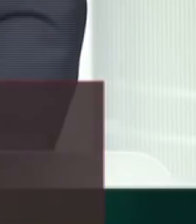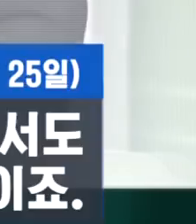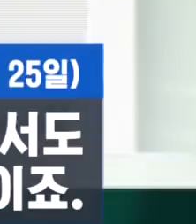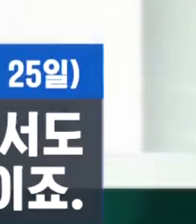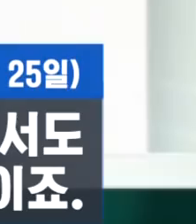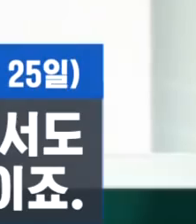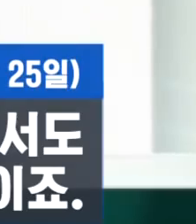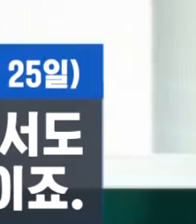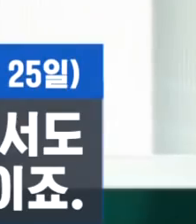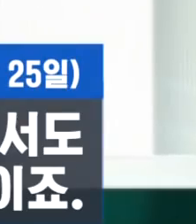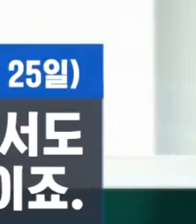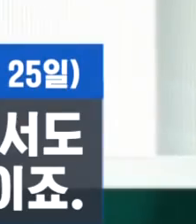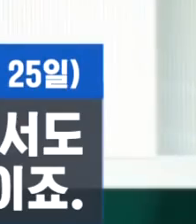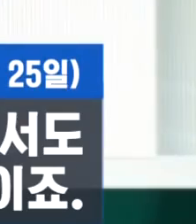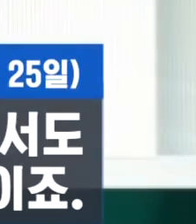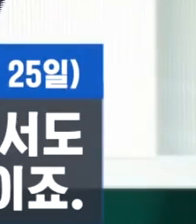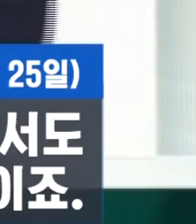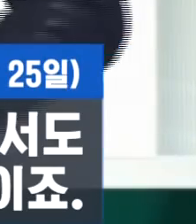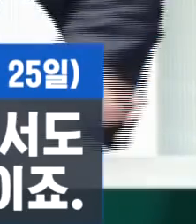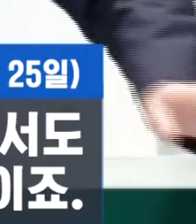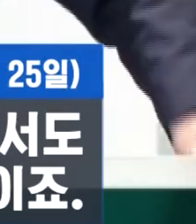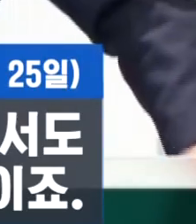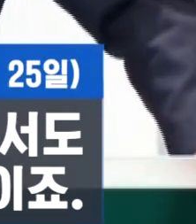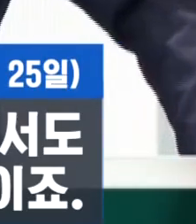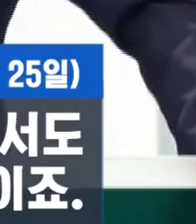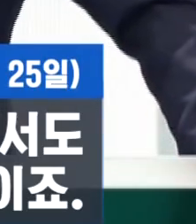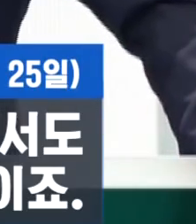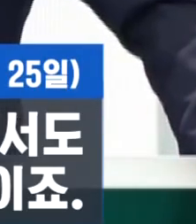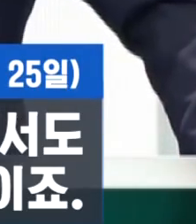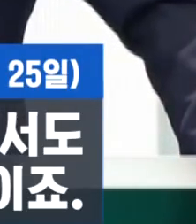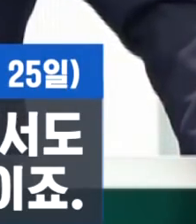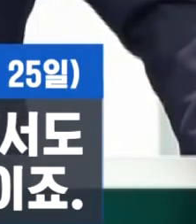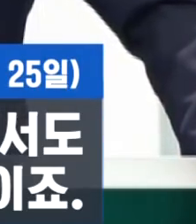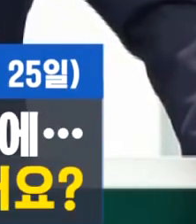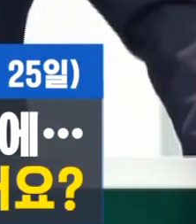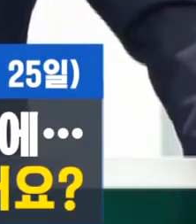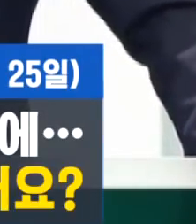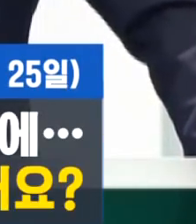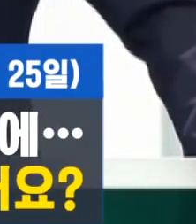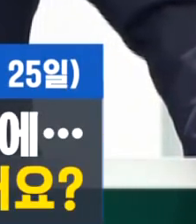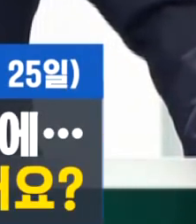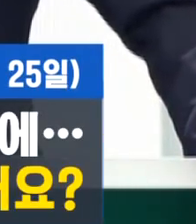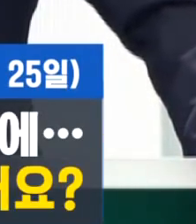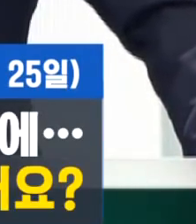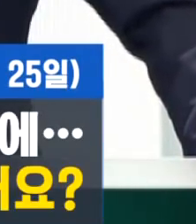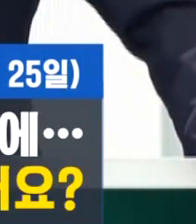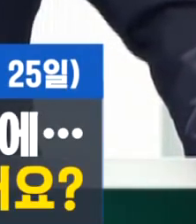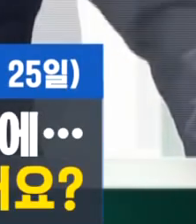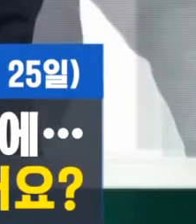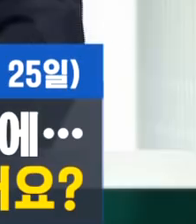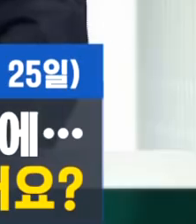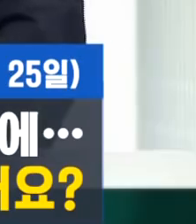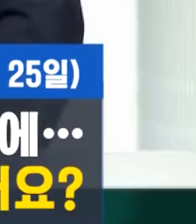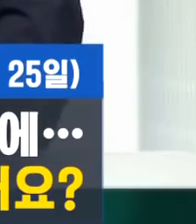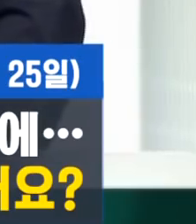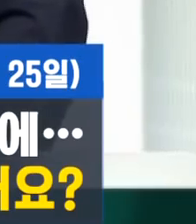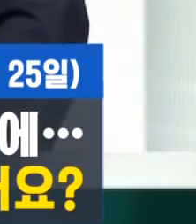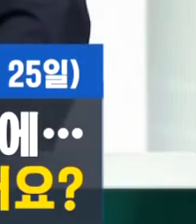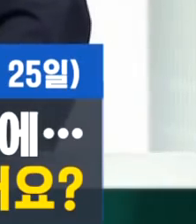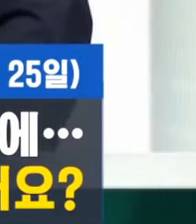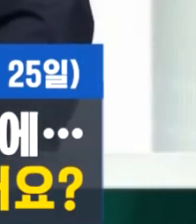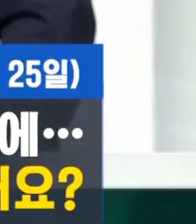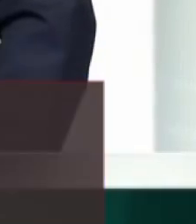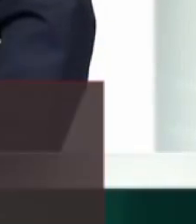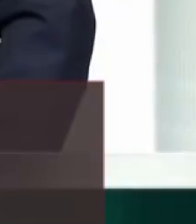각이 손 대장 동천 150억 불법대출 알면서도 기술하고 봐줘야 말이죠 나중에 2016 년 인가에 중요한데